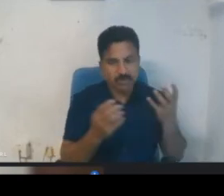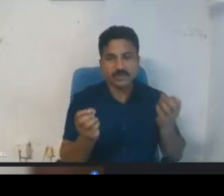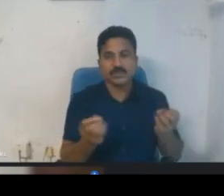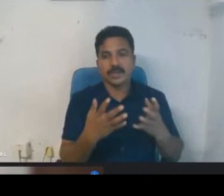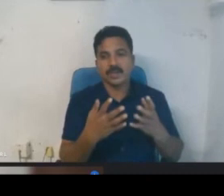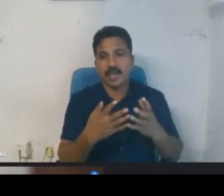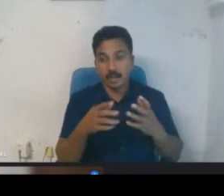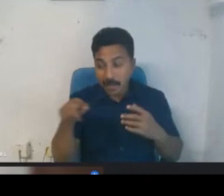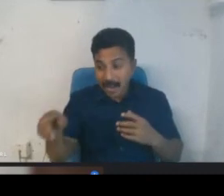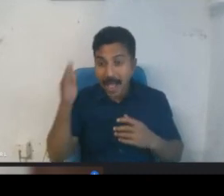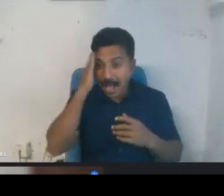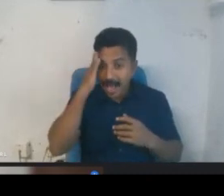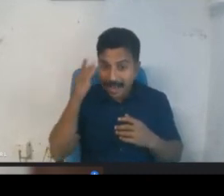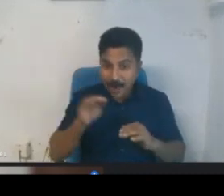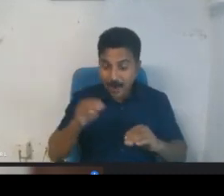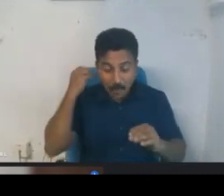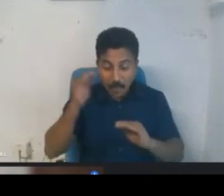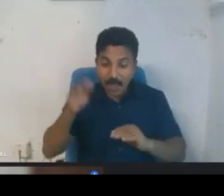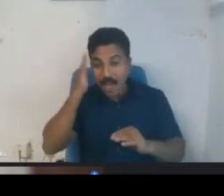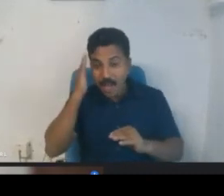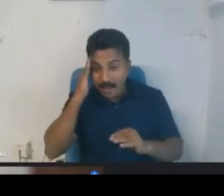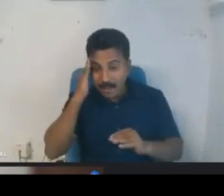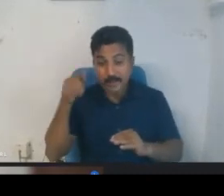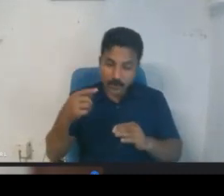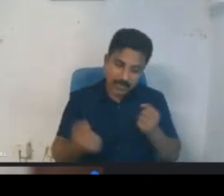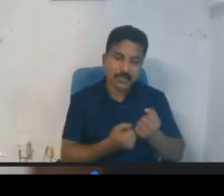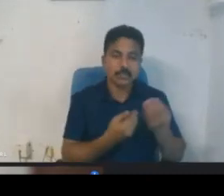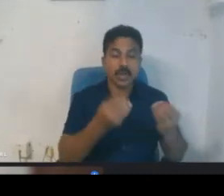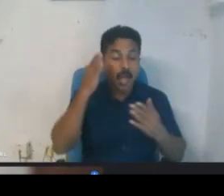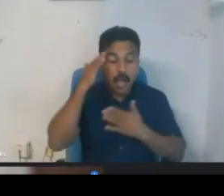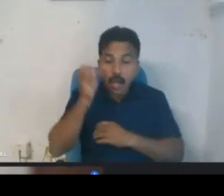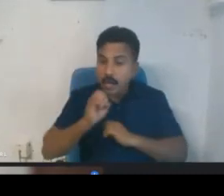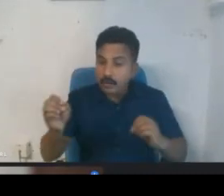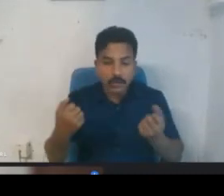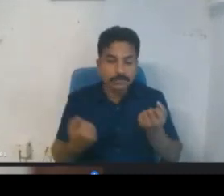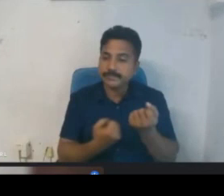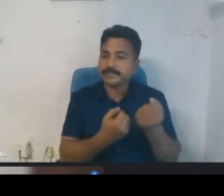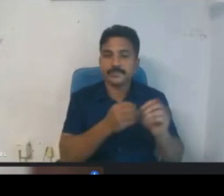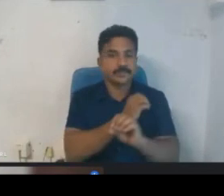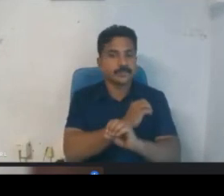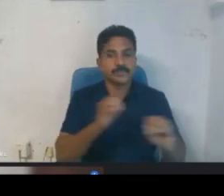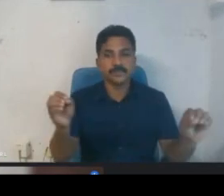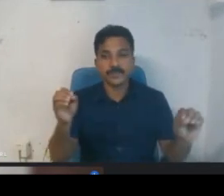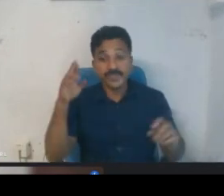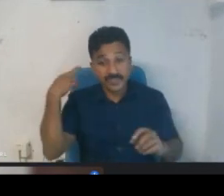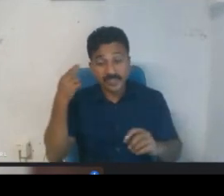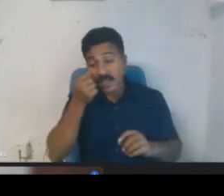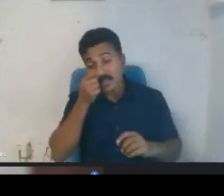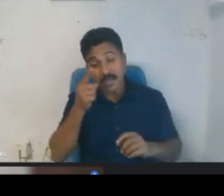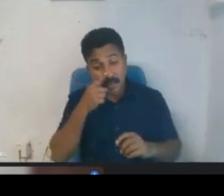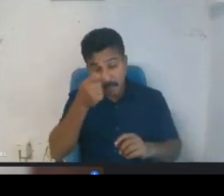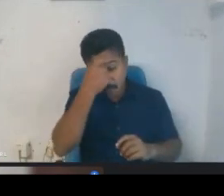കുഞ്ഞ് അറിയുമെങ്കിൽ, ആ കുഞ്ഞിന് കൃത്യമായിട്ടുള്ള വിവരങ്ങൾ കിട്ടിയെങ്കിൽ മാത്രമേ കുഞ്ഞ് അത് ചെയ്യത്തുള്ളൂ. ഇല്ലാന്നുണ്ടെങ്കിൽ കുഞ്ഞിന് അതിനെ പറ്റിയിട്ട് അച്ഛനും അമ്മയും